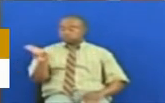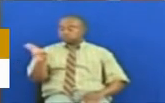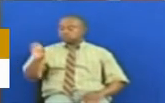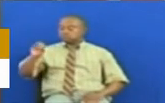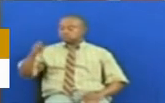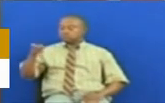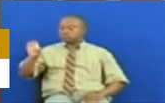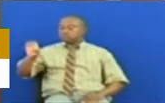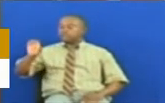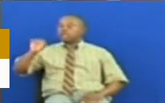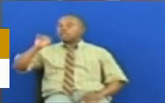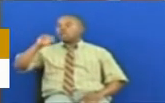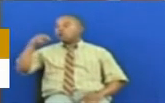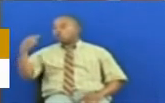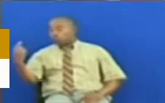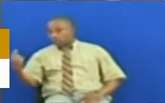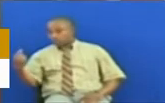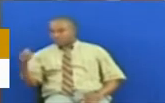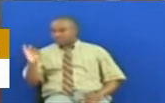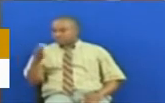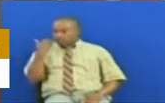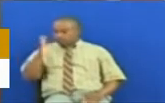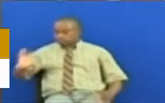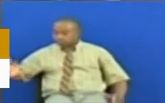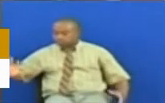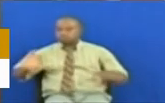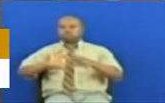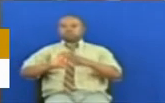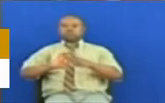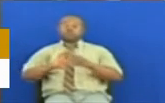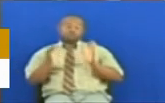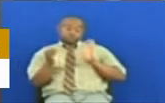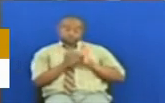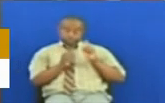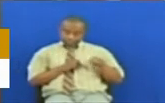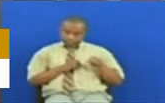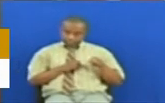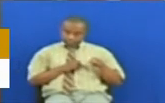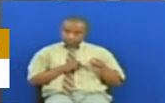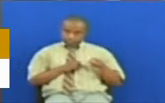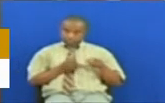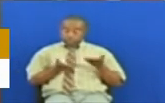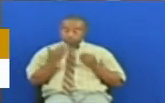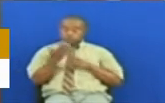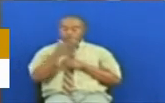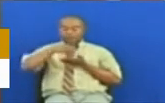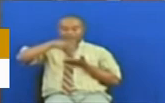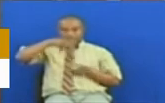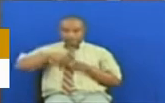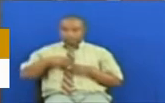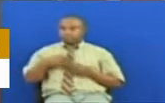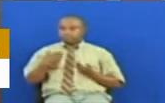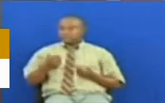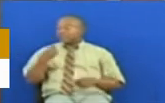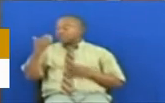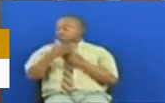anaweza akaunganisha hizi dots ambazo zinazoendana na hii sheria ambayo imetoka hapa na kuweza kunufaika na taifa letu,